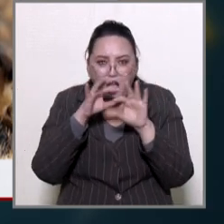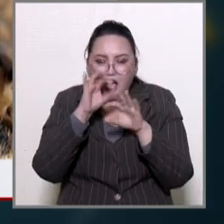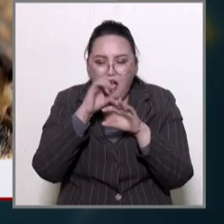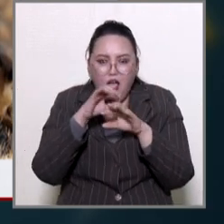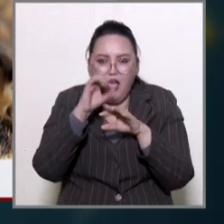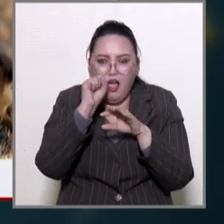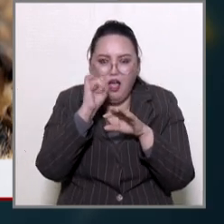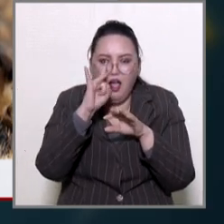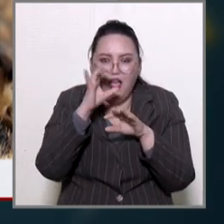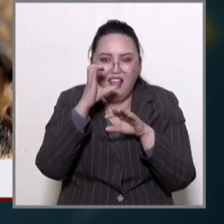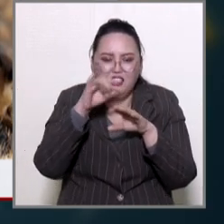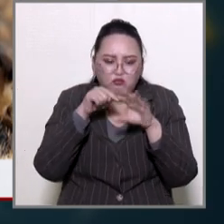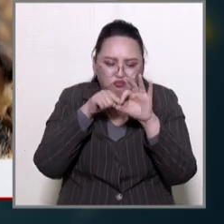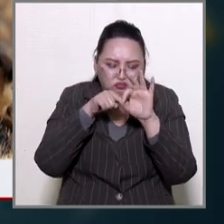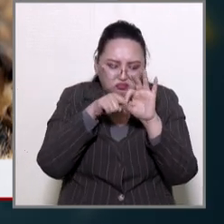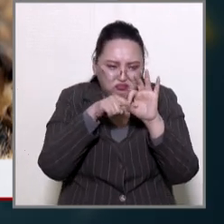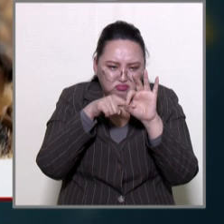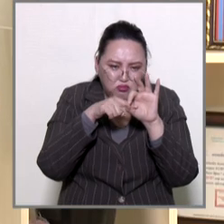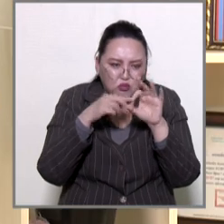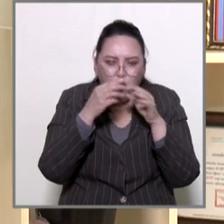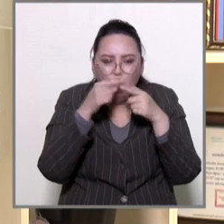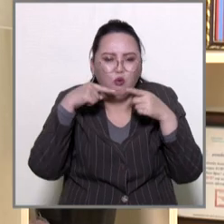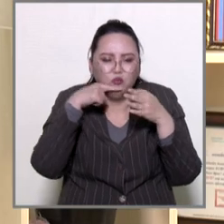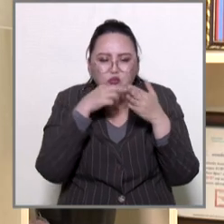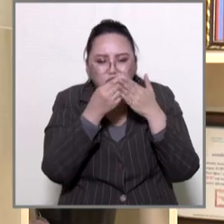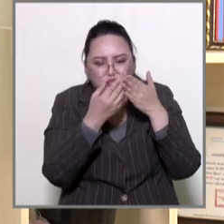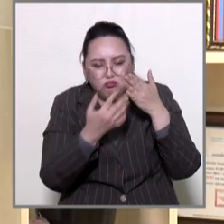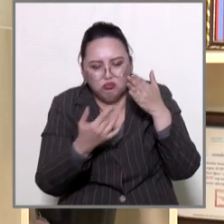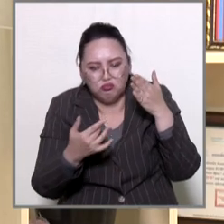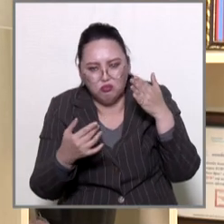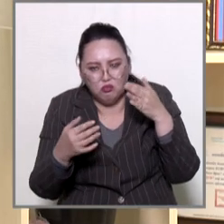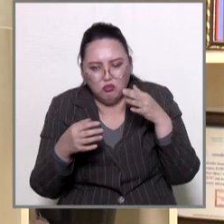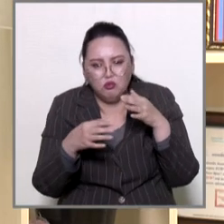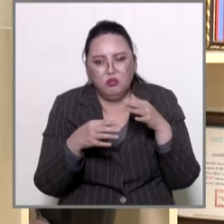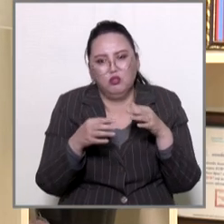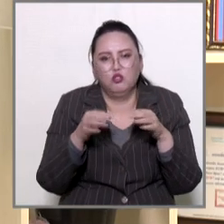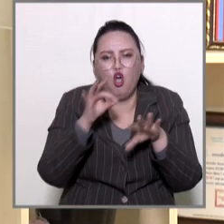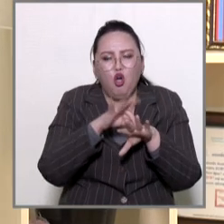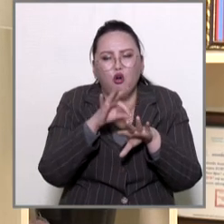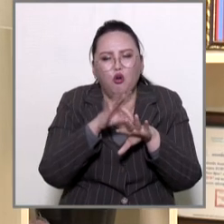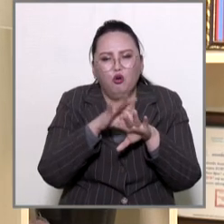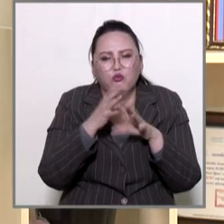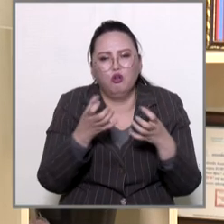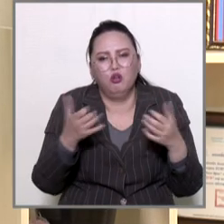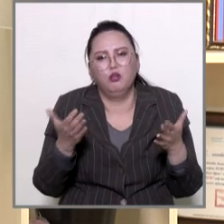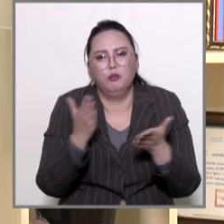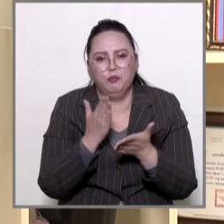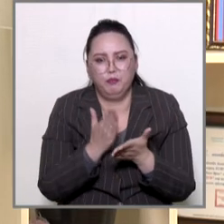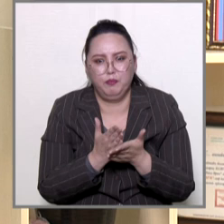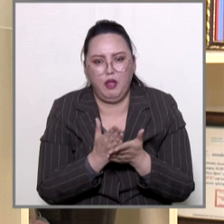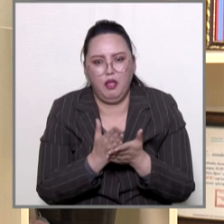цус шүүс гожин ялаа батхан салхаа байлаа. Хордон ургаж байгаа эвэр харин наргүй давтлах цаг хугацаанд